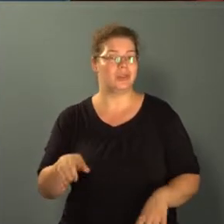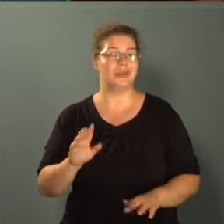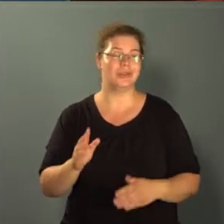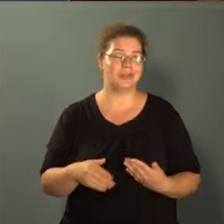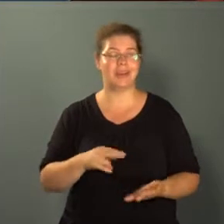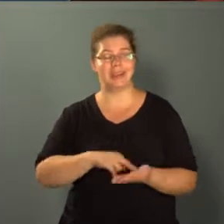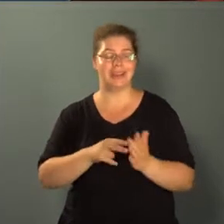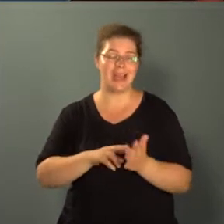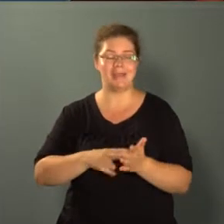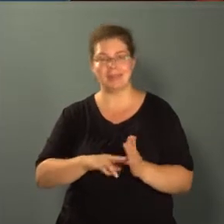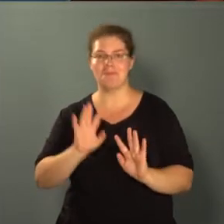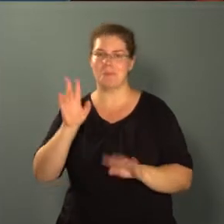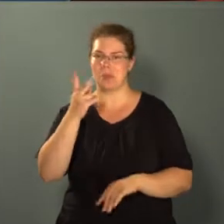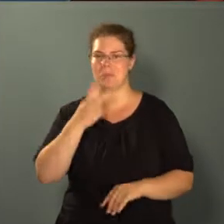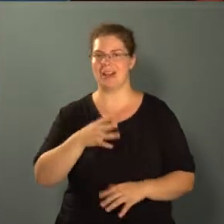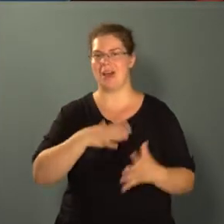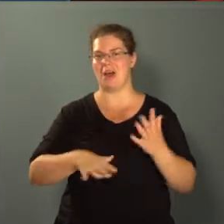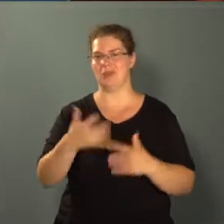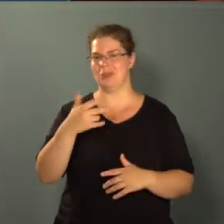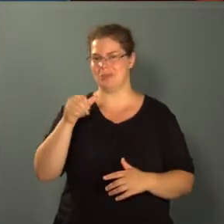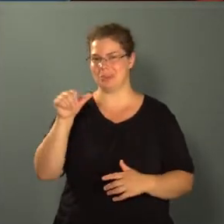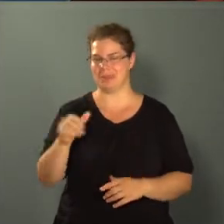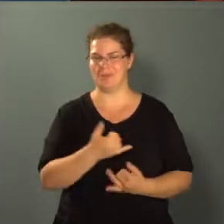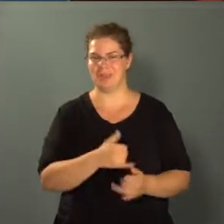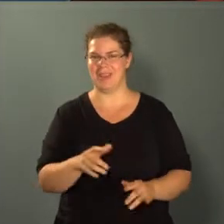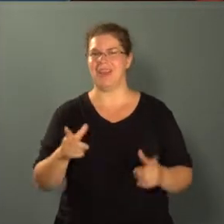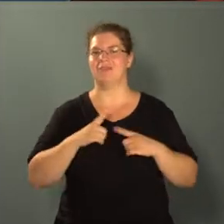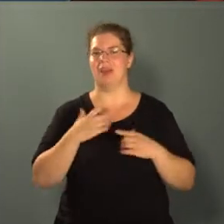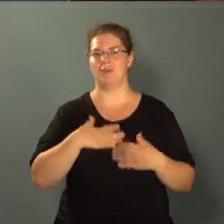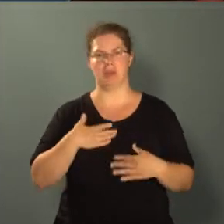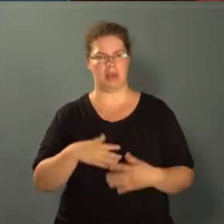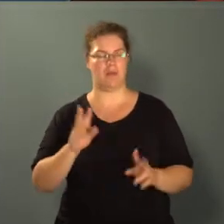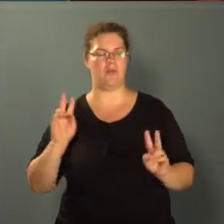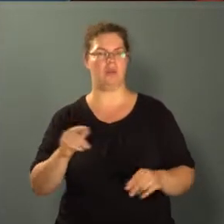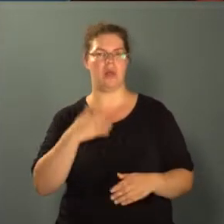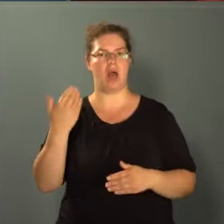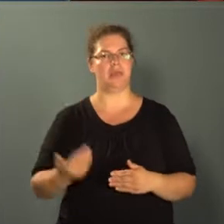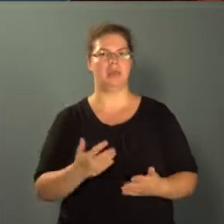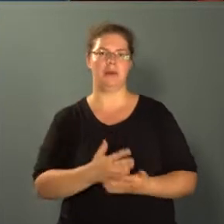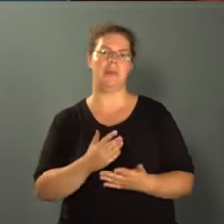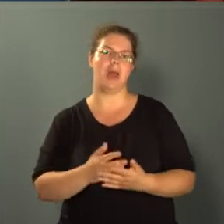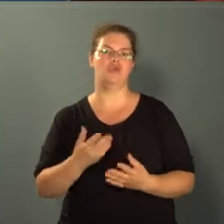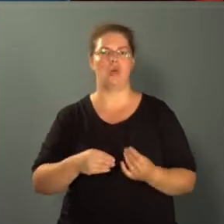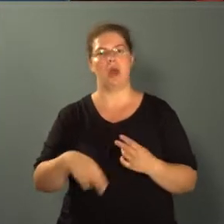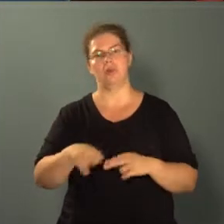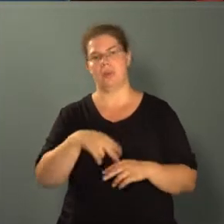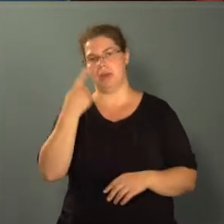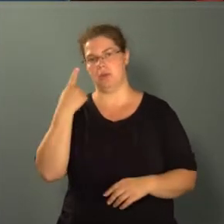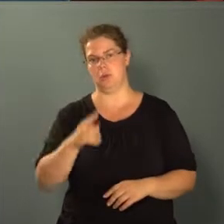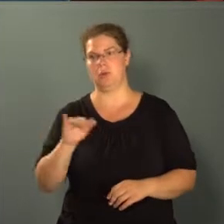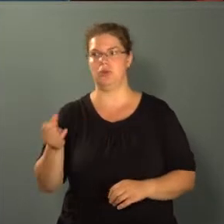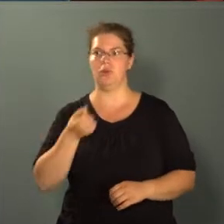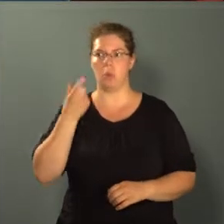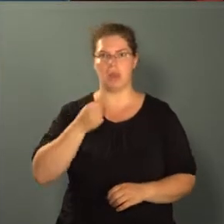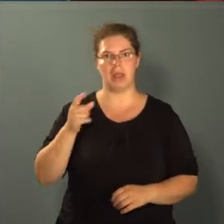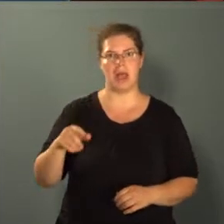Gondolkodunk rajta, tervezgetünk, úgyhogy majd meglátjuk augusztus 31-én, mindenkit várunk szeretettel. Valószínűleg addigra már azért sokkal többet fogunk tudni, és